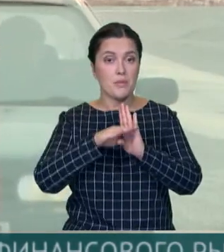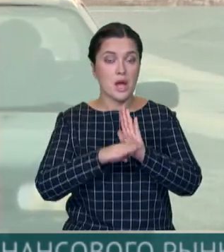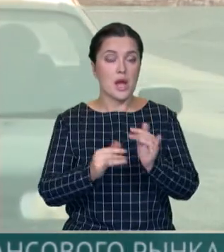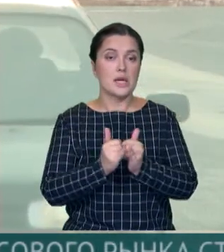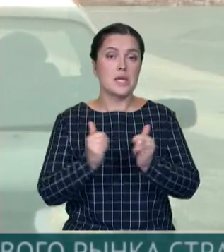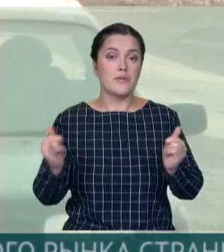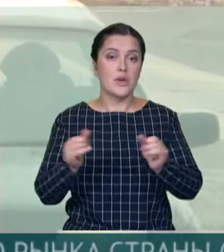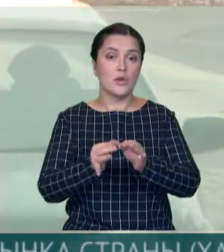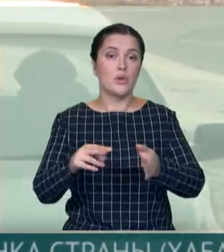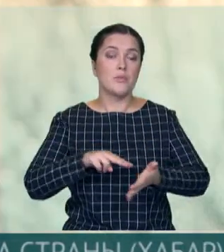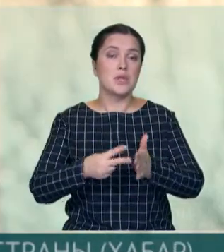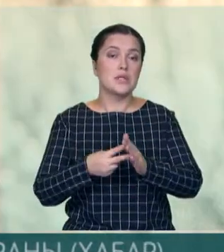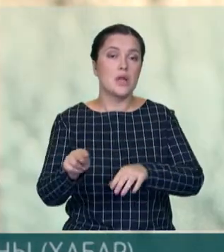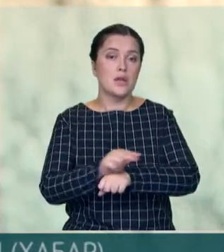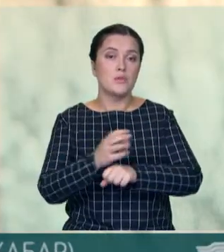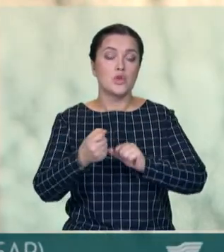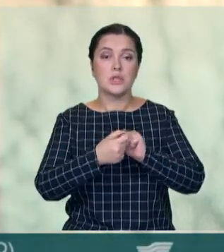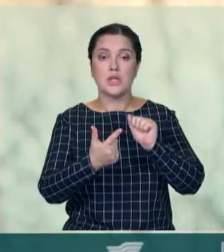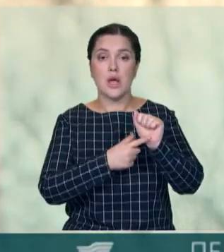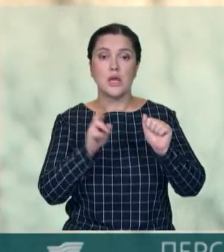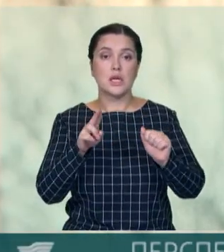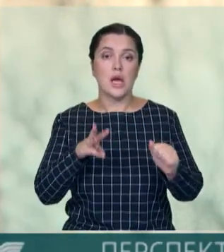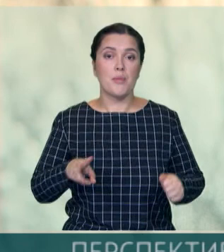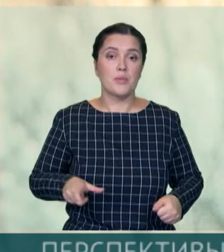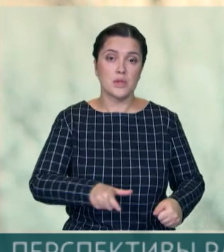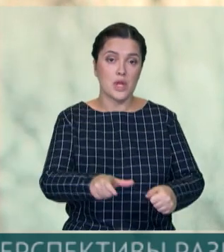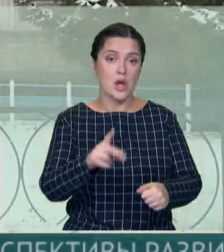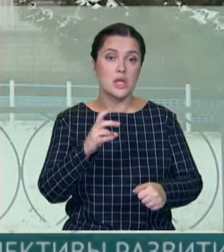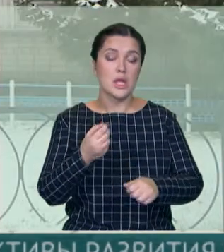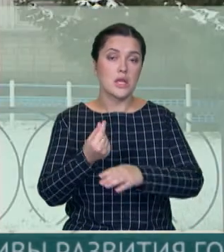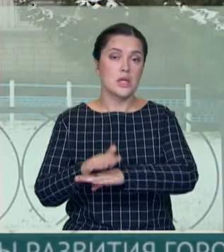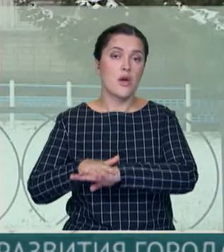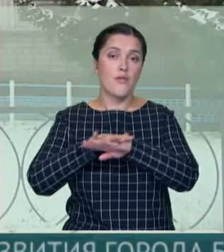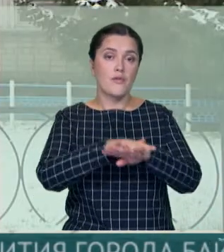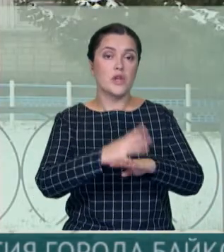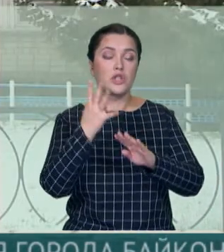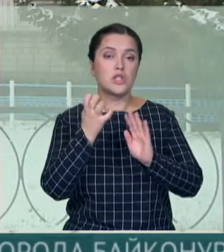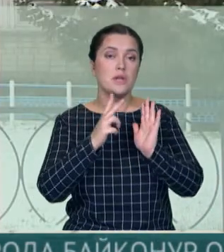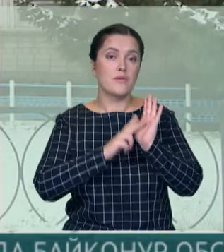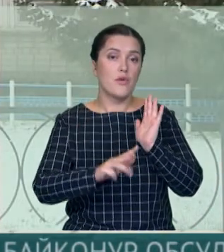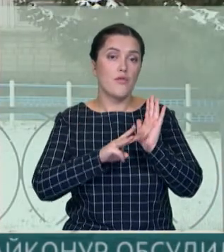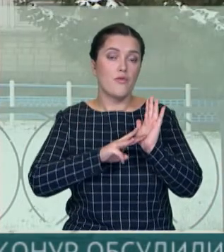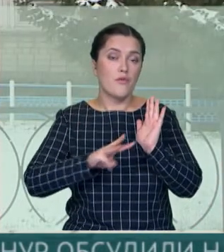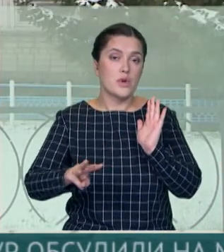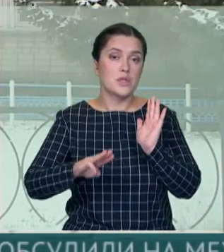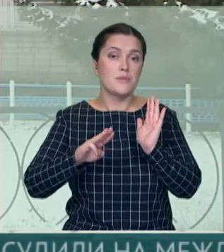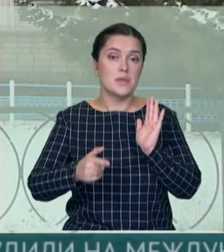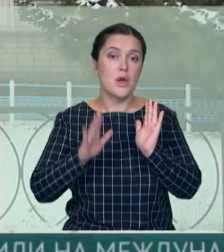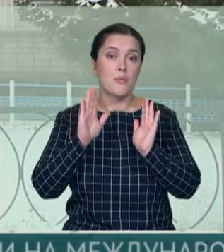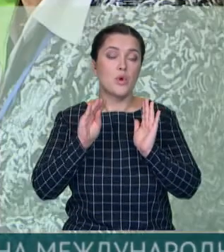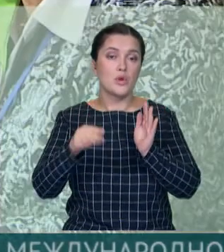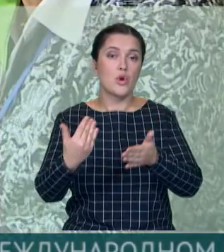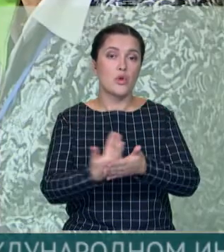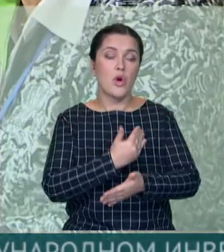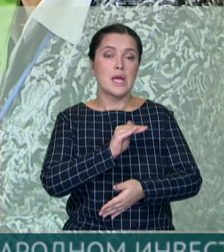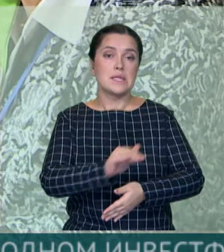государственной программы развития регионов планируется отремонтировать еще 17 километров дорог. На это выделено 480